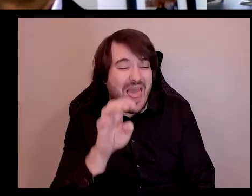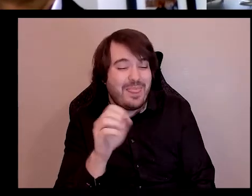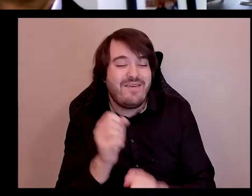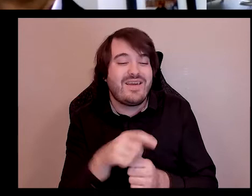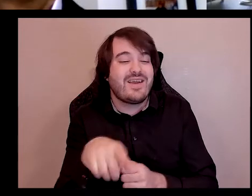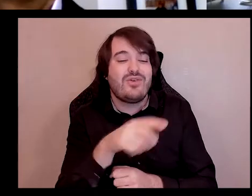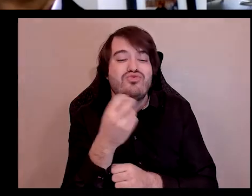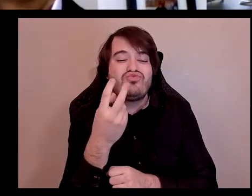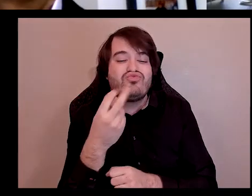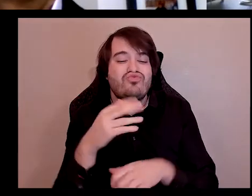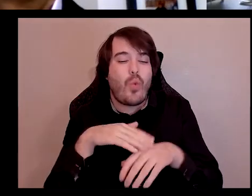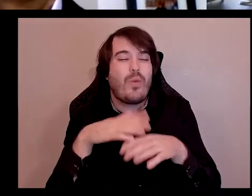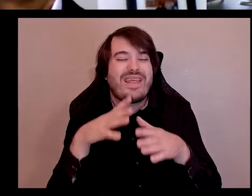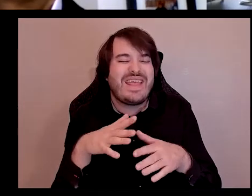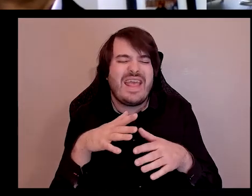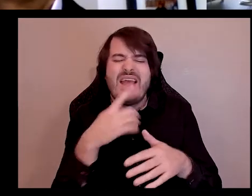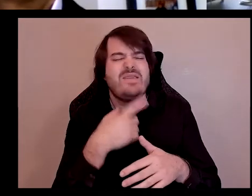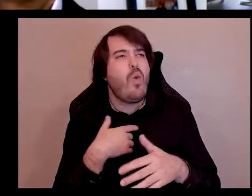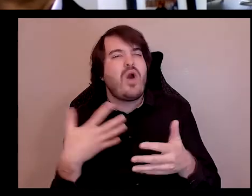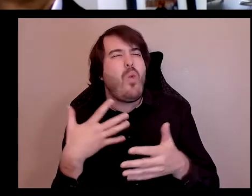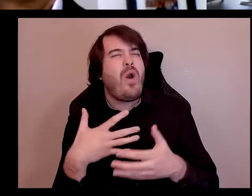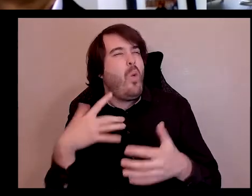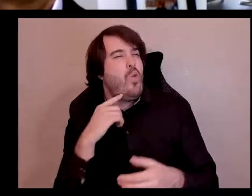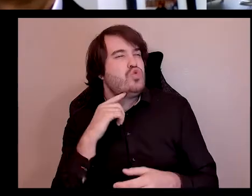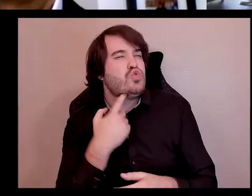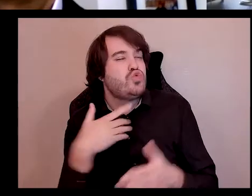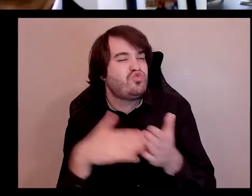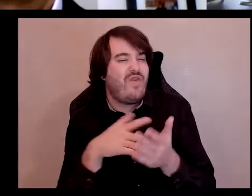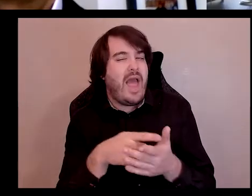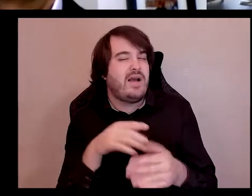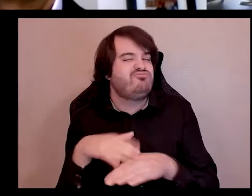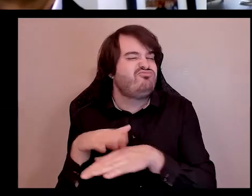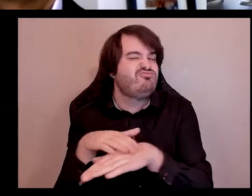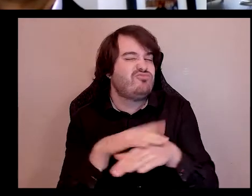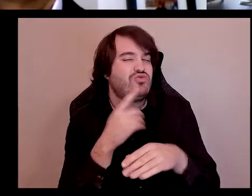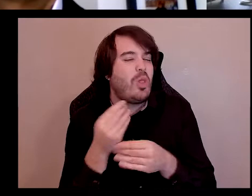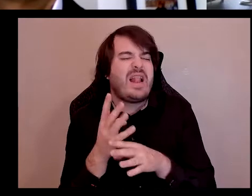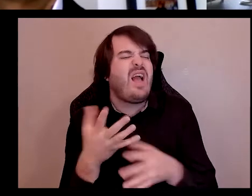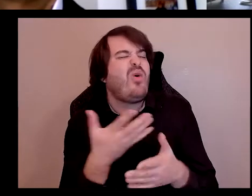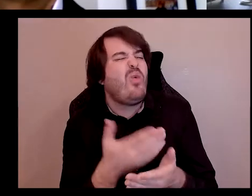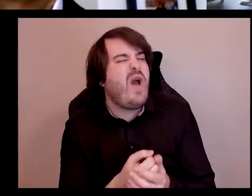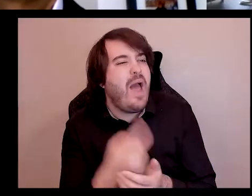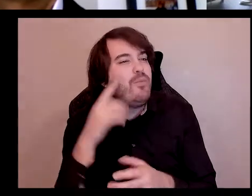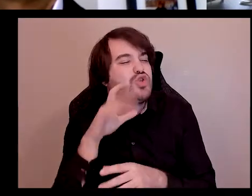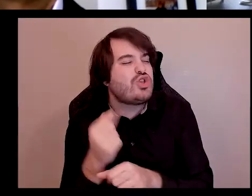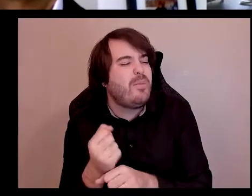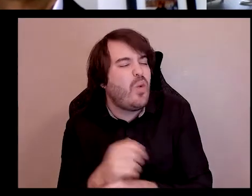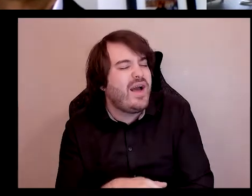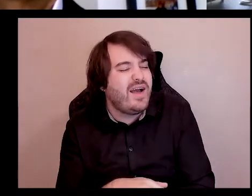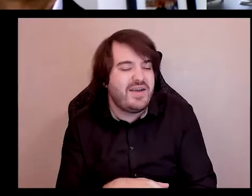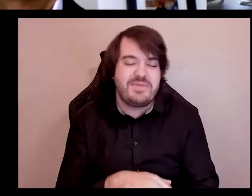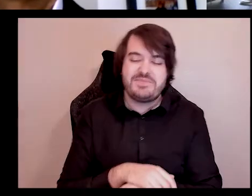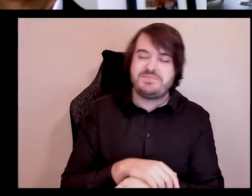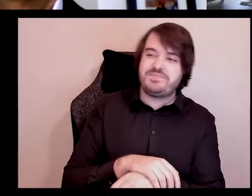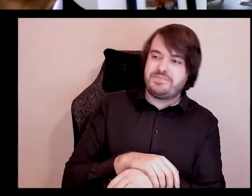quelques individus, chercheurs d'emploi qui passent par midi 40 avec vous et vos 12 collègues, dites-moi donc, c'est quoi les grands trucs